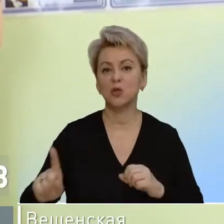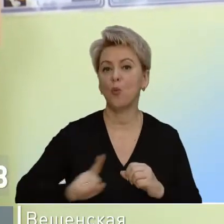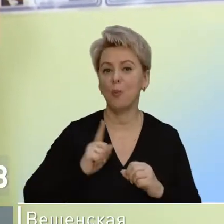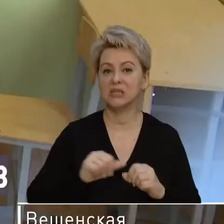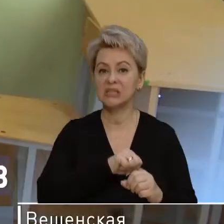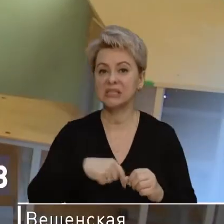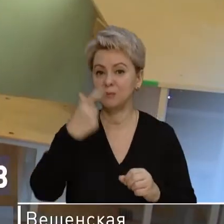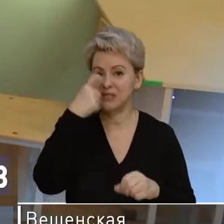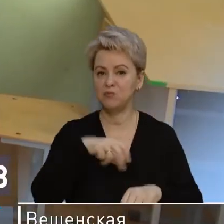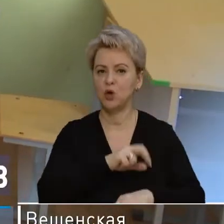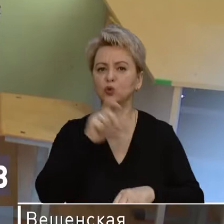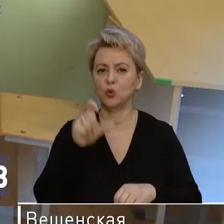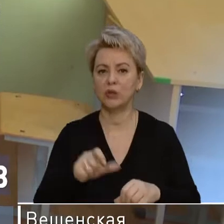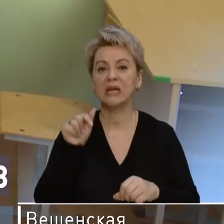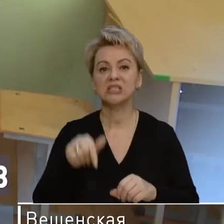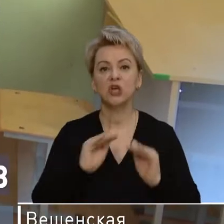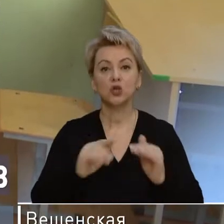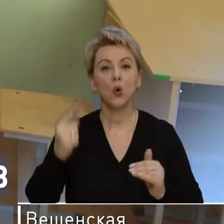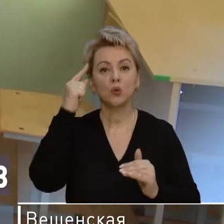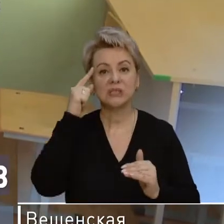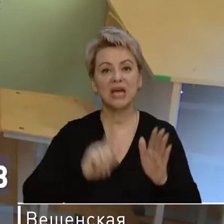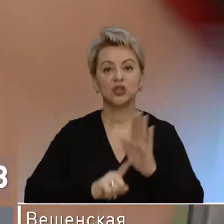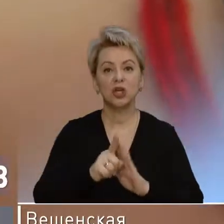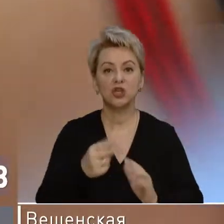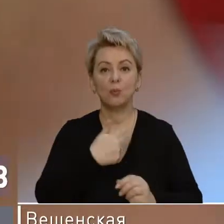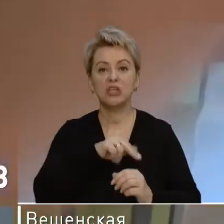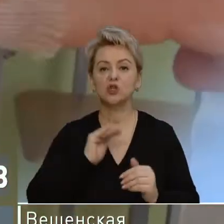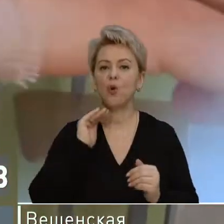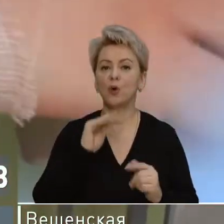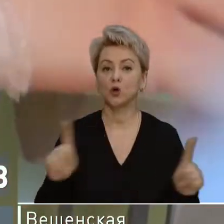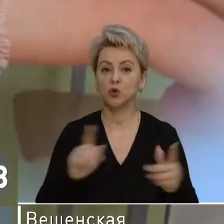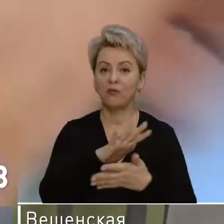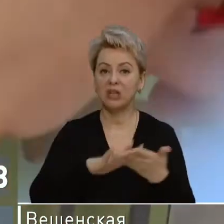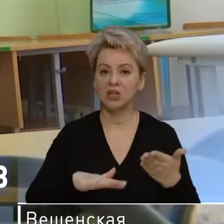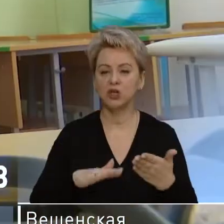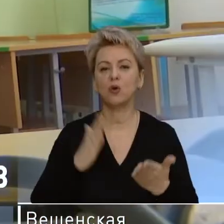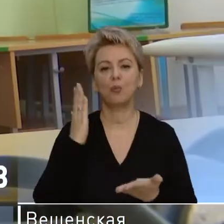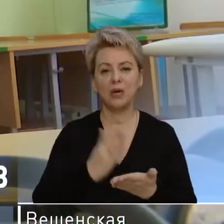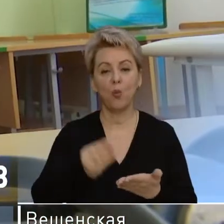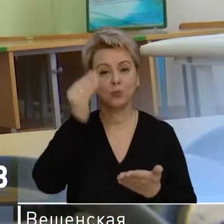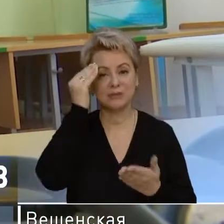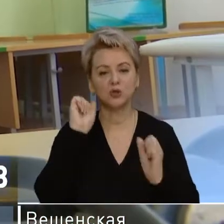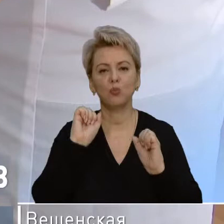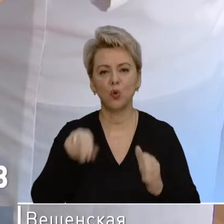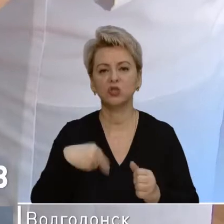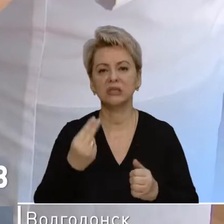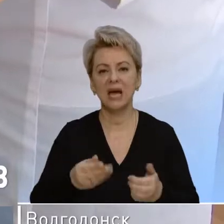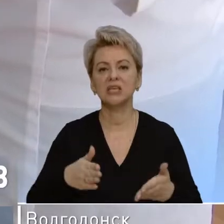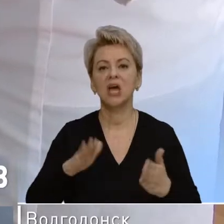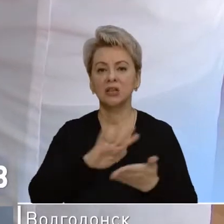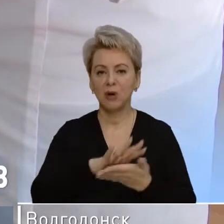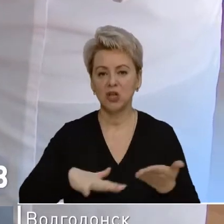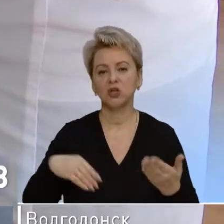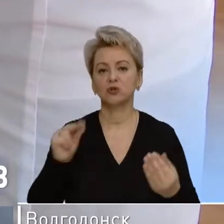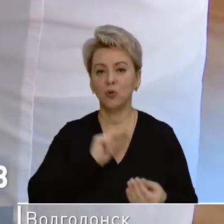мастерская «Сам себе доктор». Здесь ребята узнают азы медицинской профессии, что в дальнейшем в прямом смысле может дать им путевку в